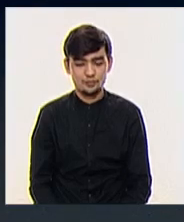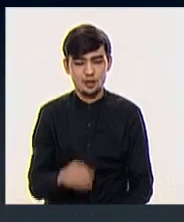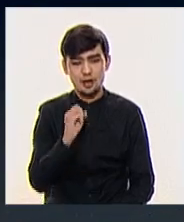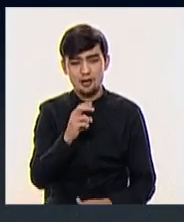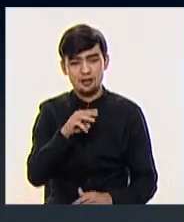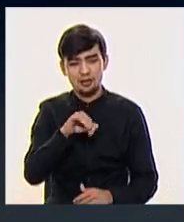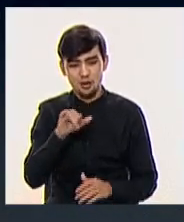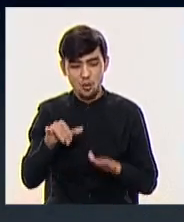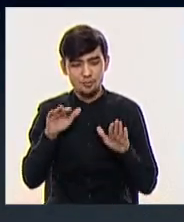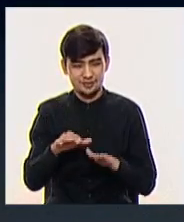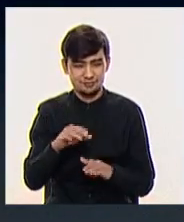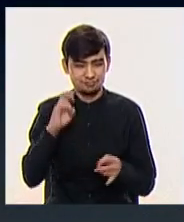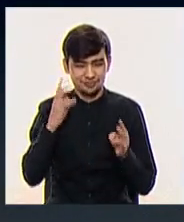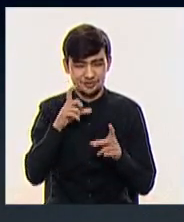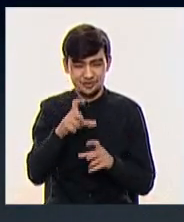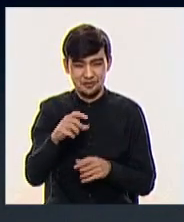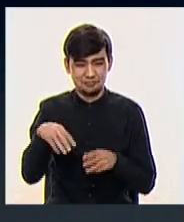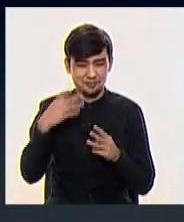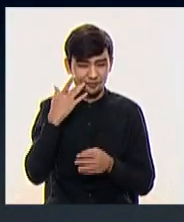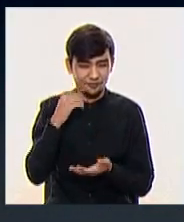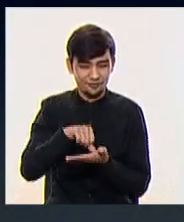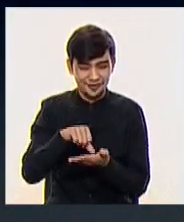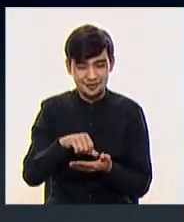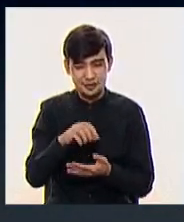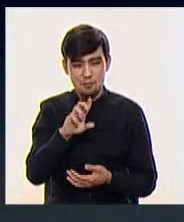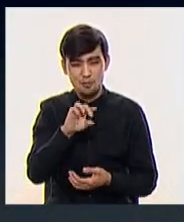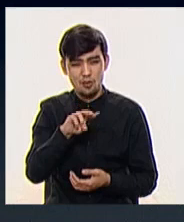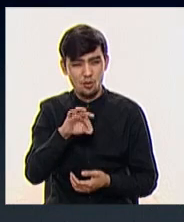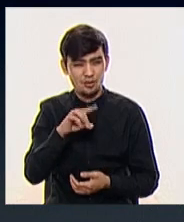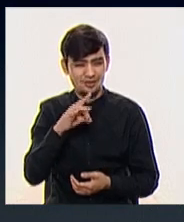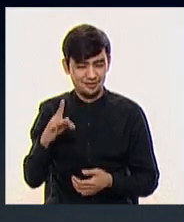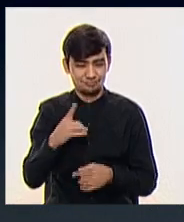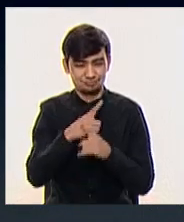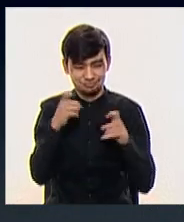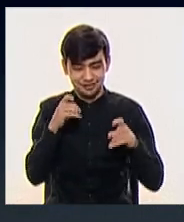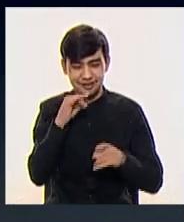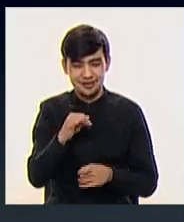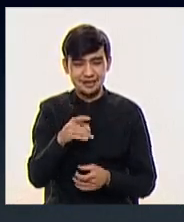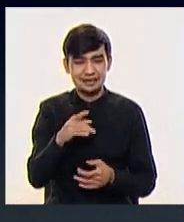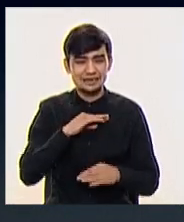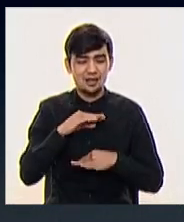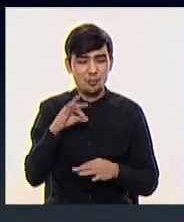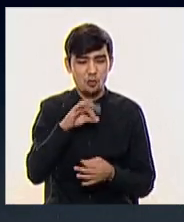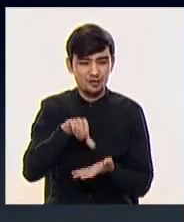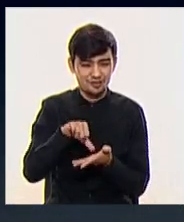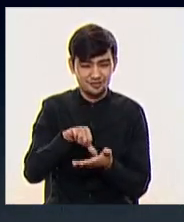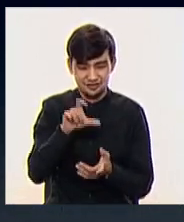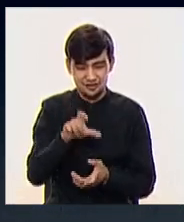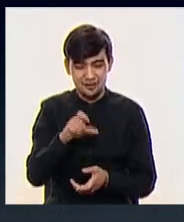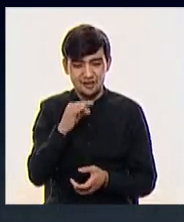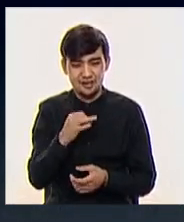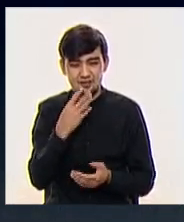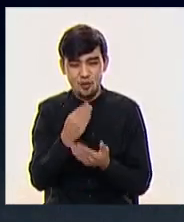Ақтауда блогердің жасырған сағатын іздеу үшін теңіз жағасына мыңдаған адам жиналды. Инстаграм қолданушысы өзінің сыйлығын қай жерге қойып